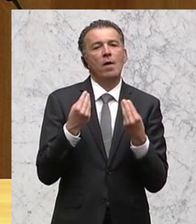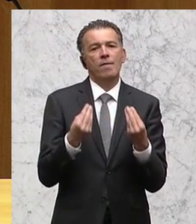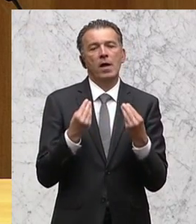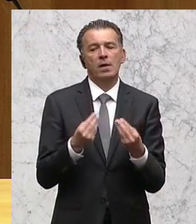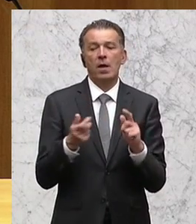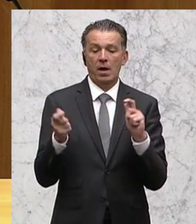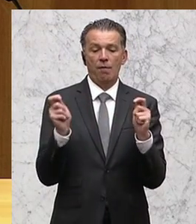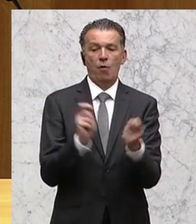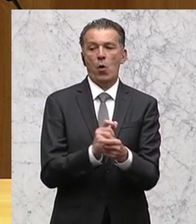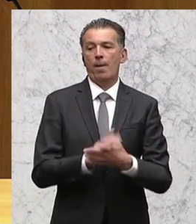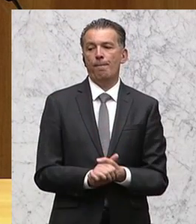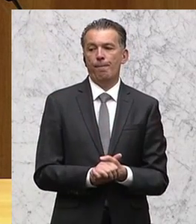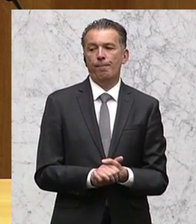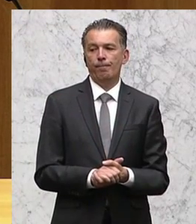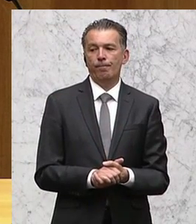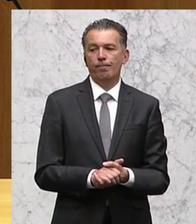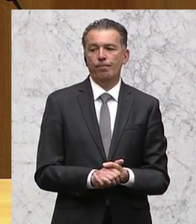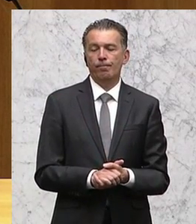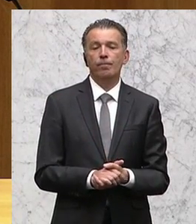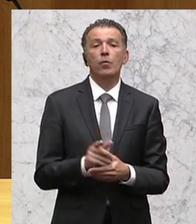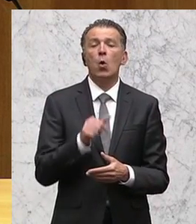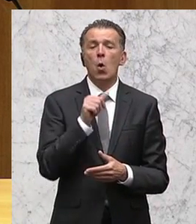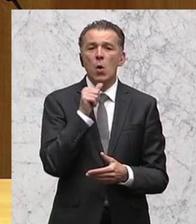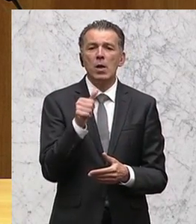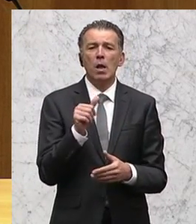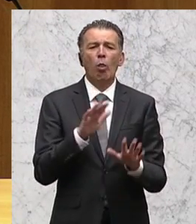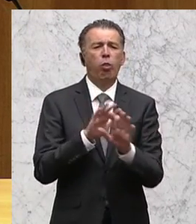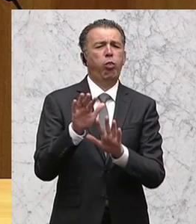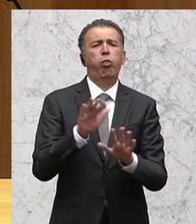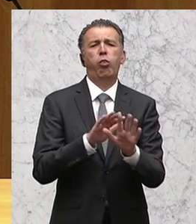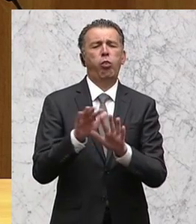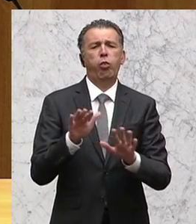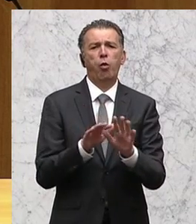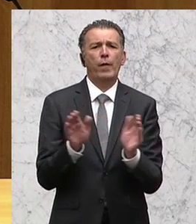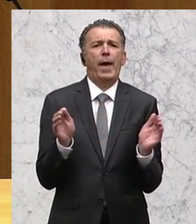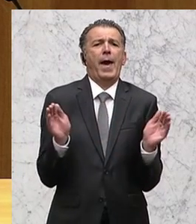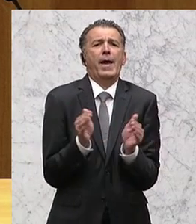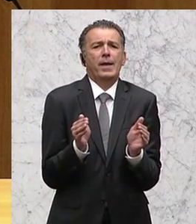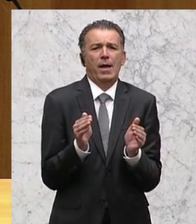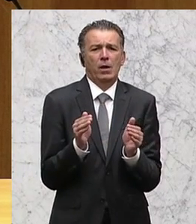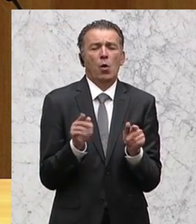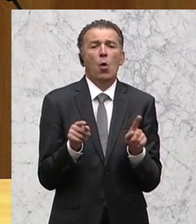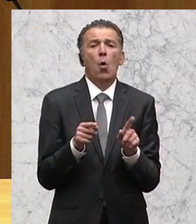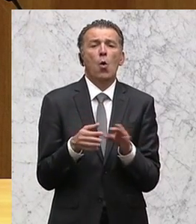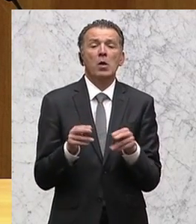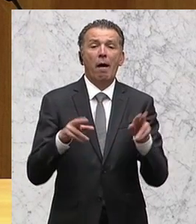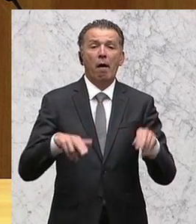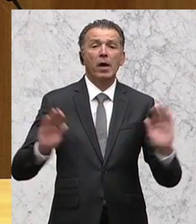Reform darf keine Verwässerung, keine Einengung, kein Zurückschrauben,